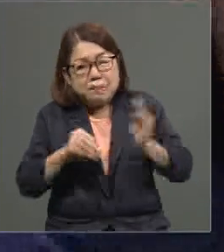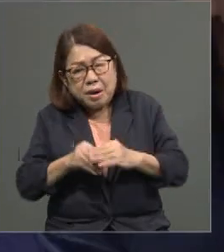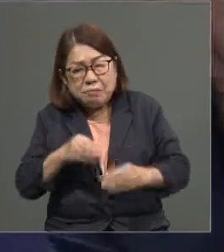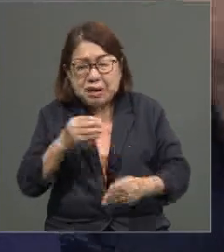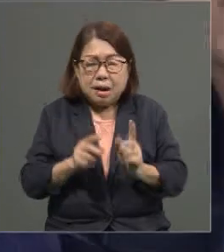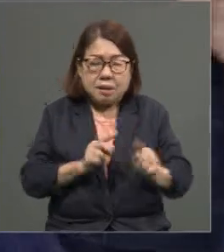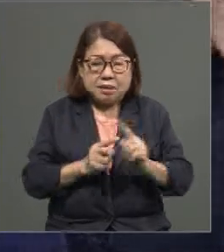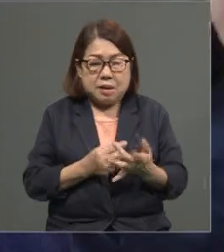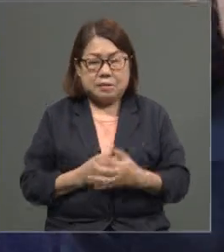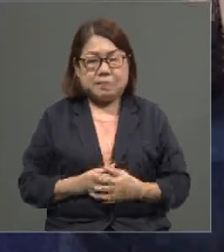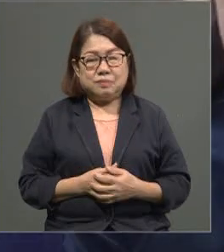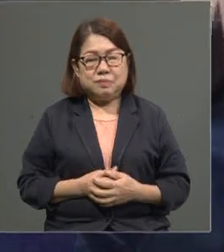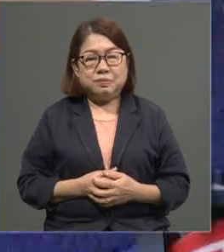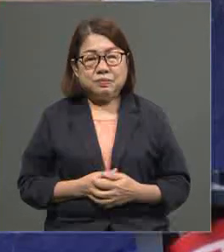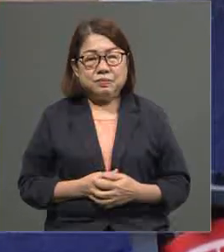ดูครับ